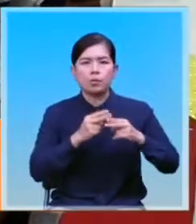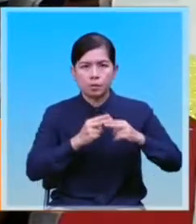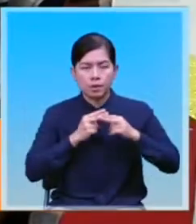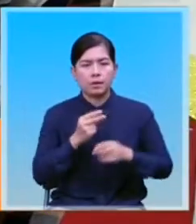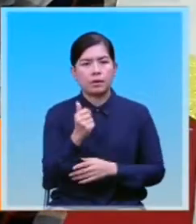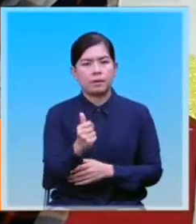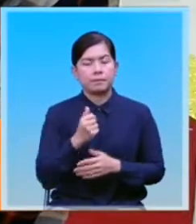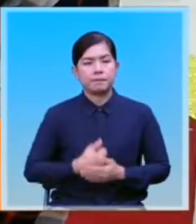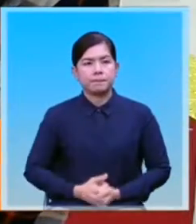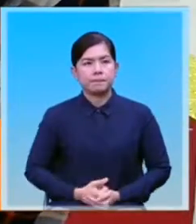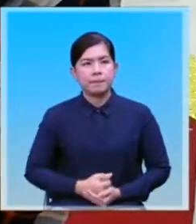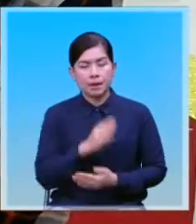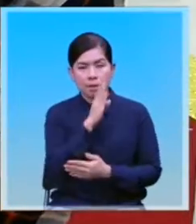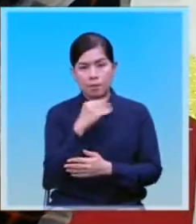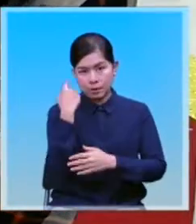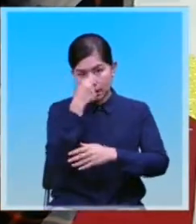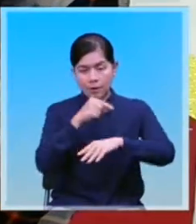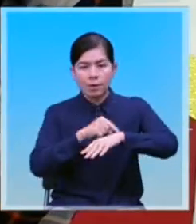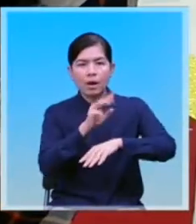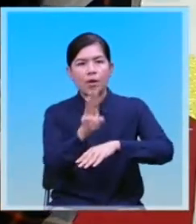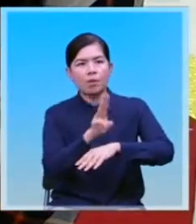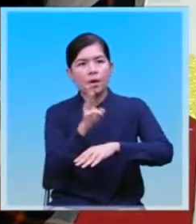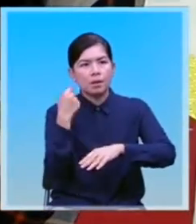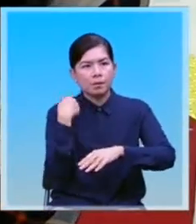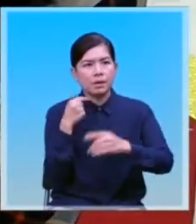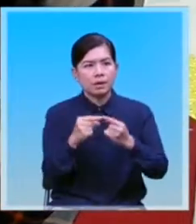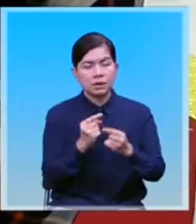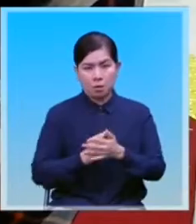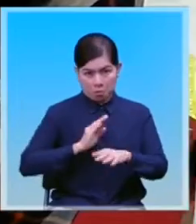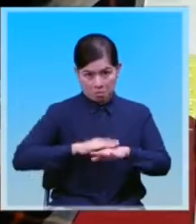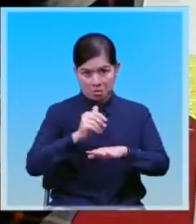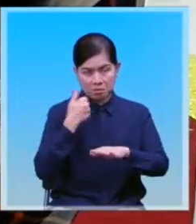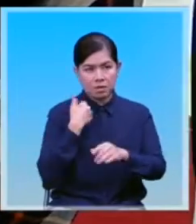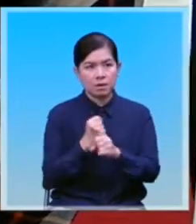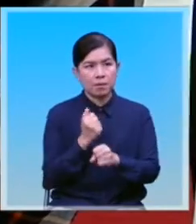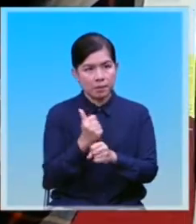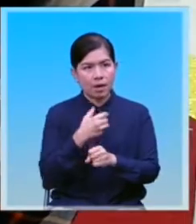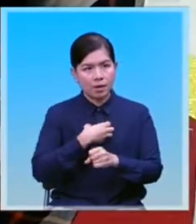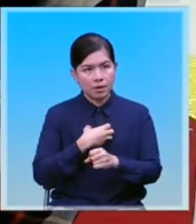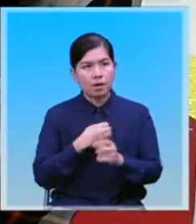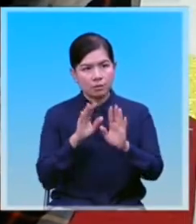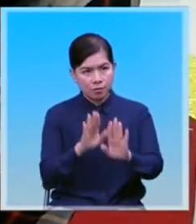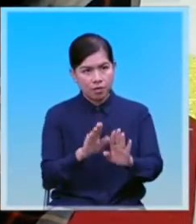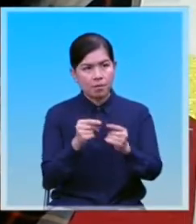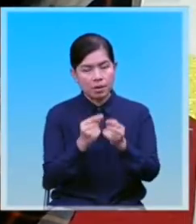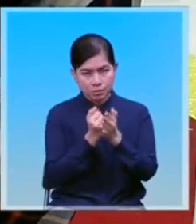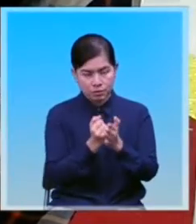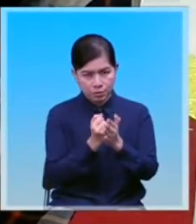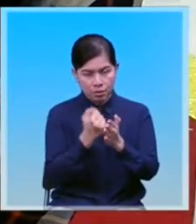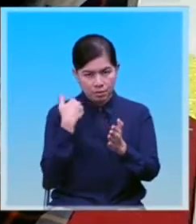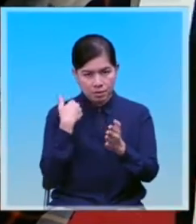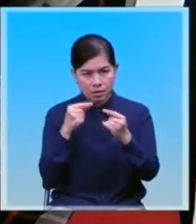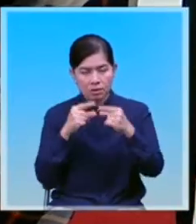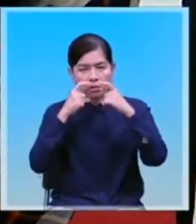อยากให้แบบว่าใครมีเวลาหรือว่าพอจะเย็บได้ก็อยากจะให้มาช่วยกันทำอะค่ะจะได้ไหมคนยังต้อง